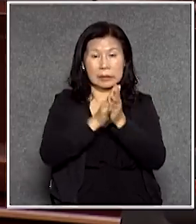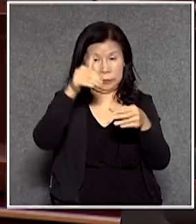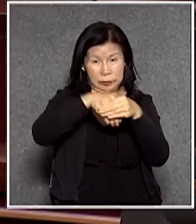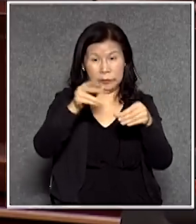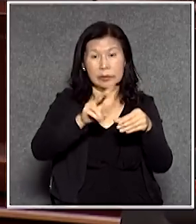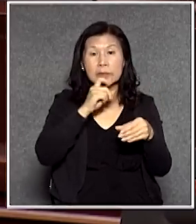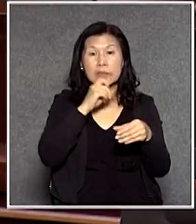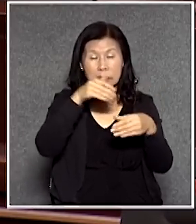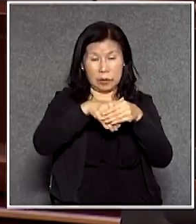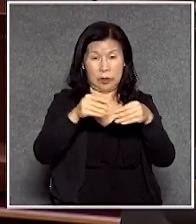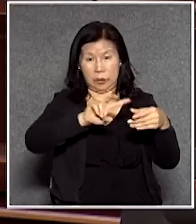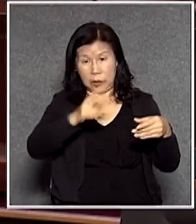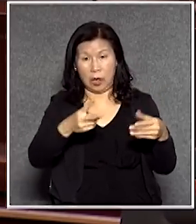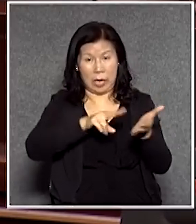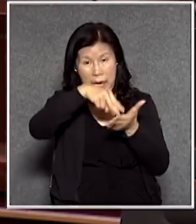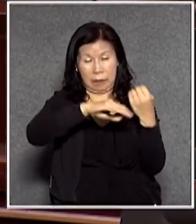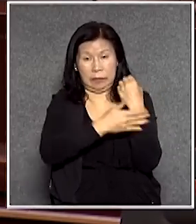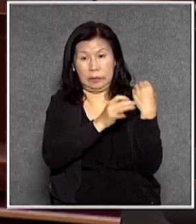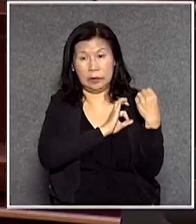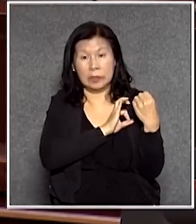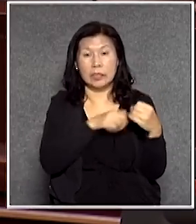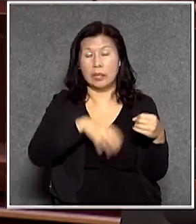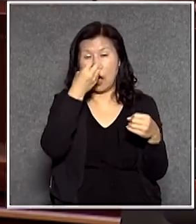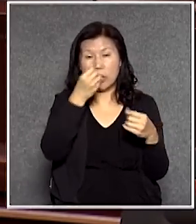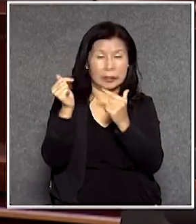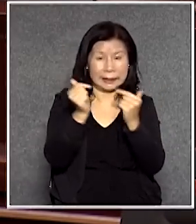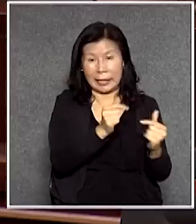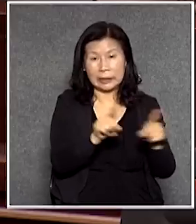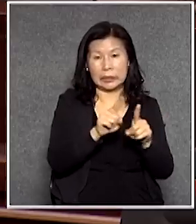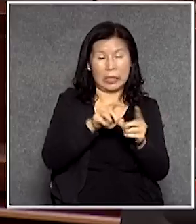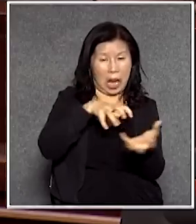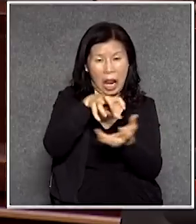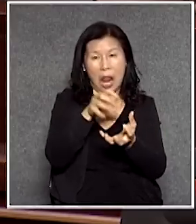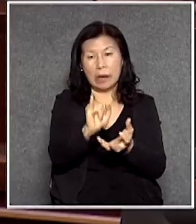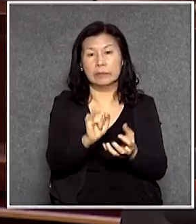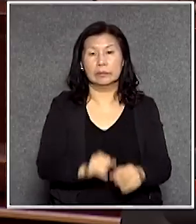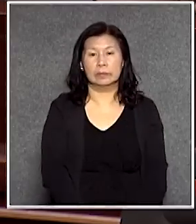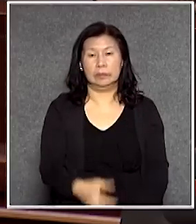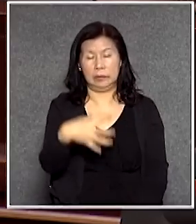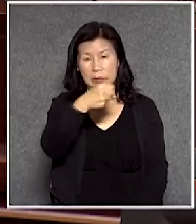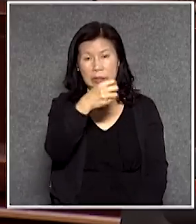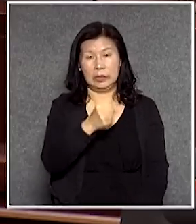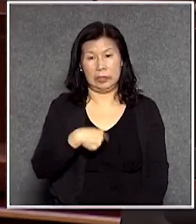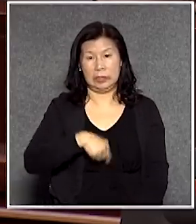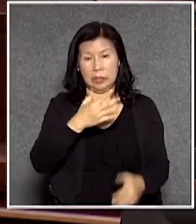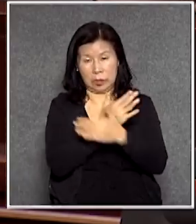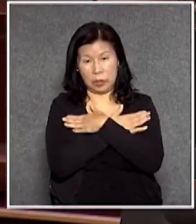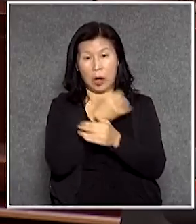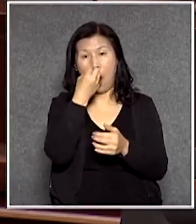要用選票改變立法會，不可以讓香港繼續走歪路。主席，愛